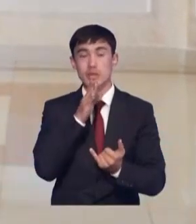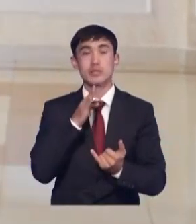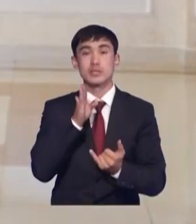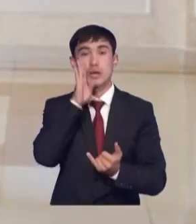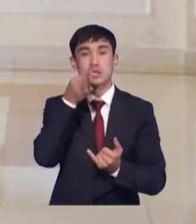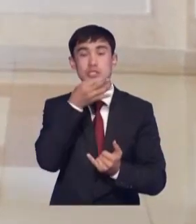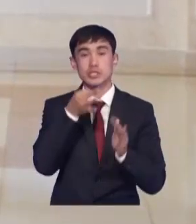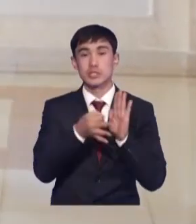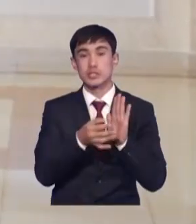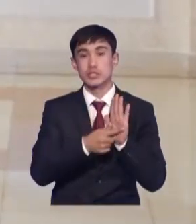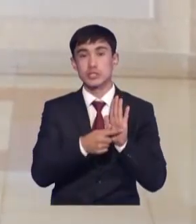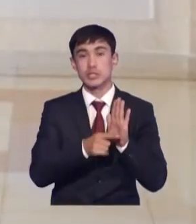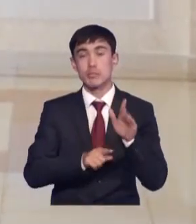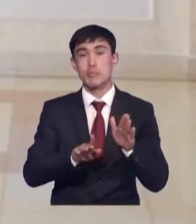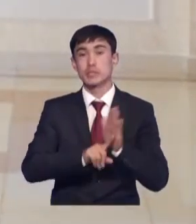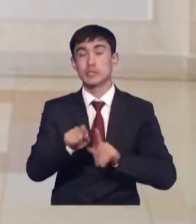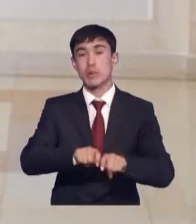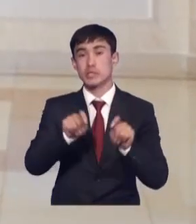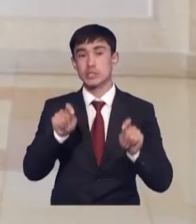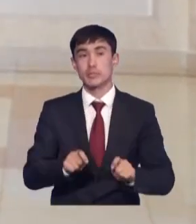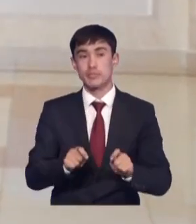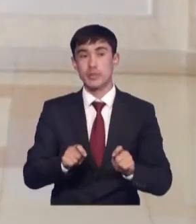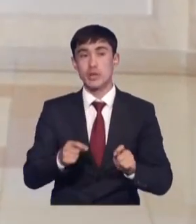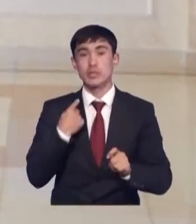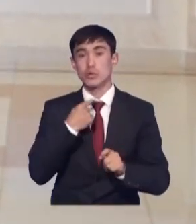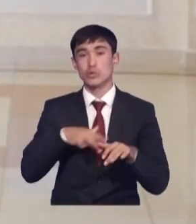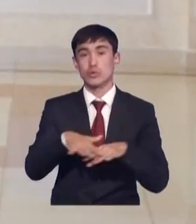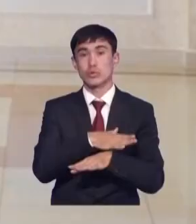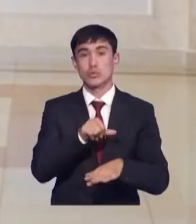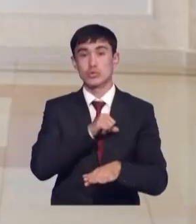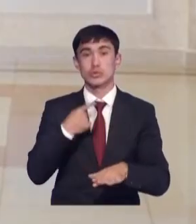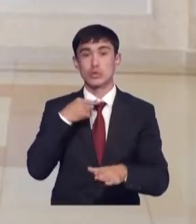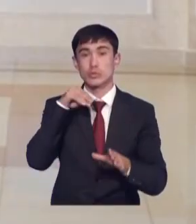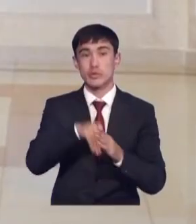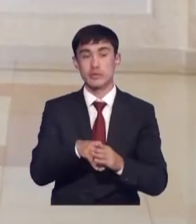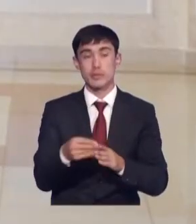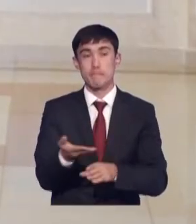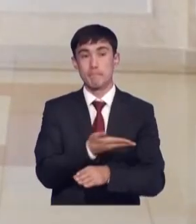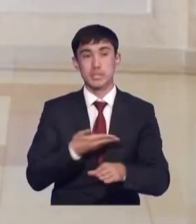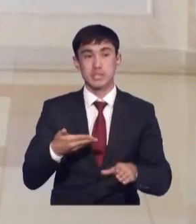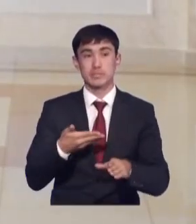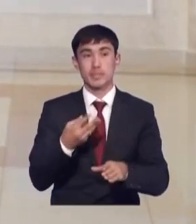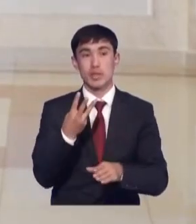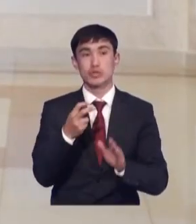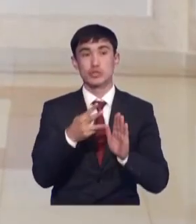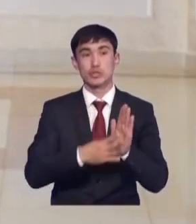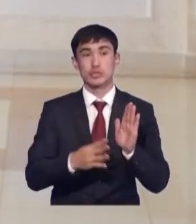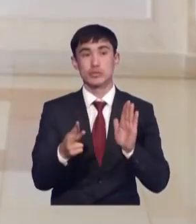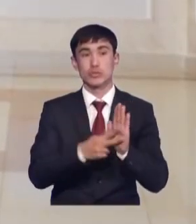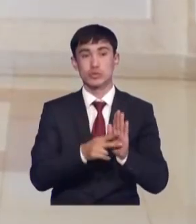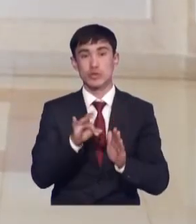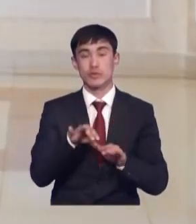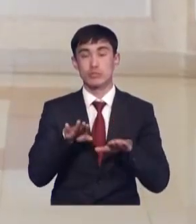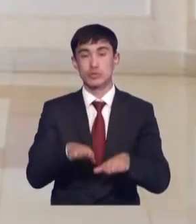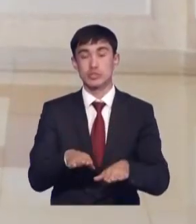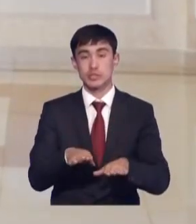7-те сайлау учаскесі ашылды. Легімен талдықорған тұрғындар өз дауыстарын беріп жатыр. Және біздің 389 референдум